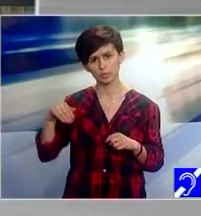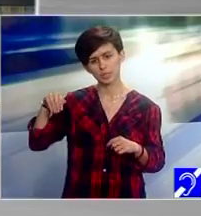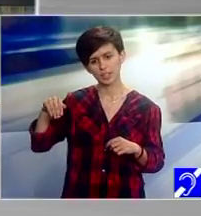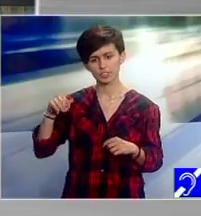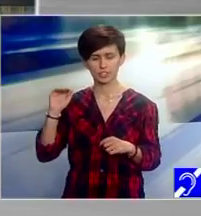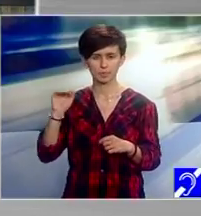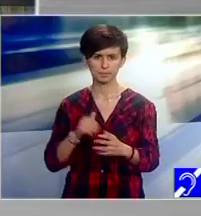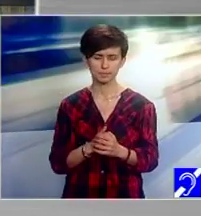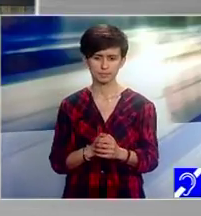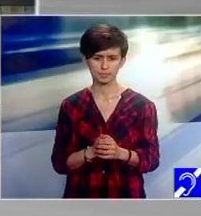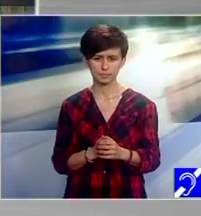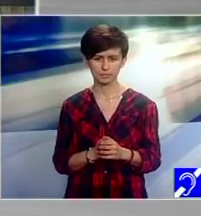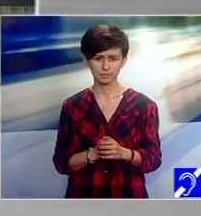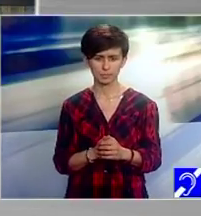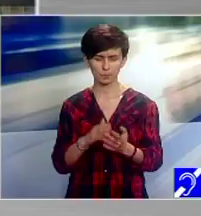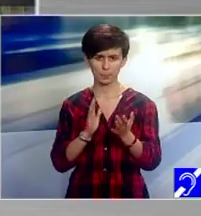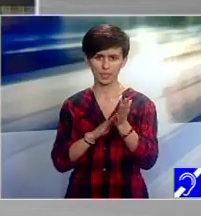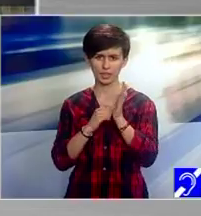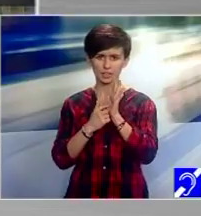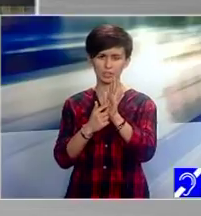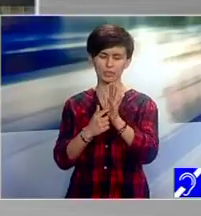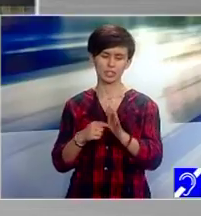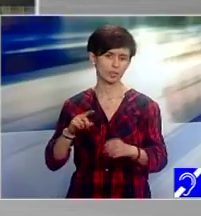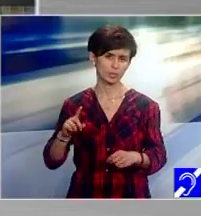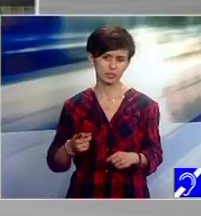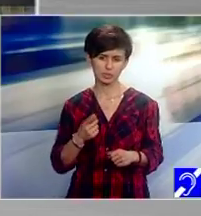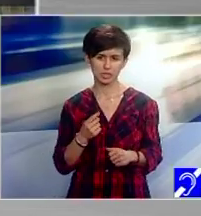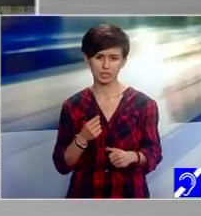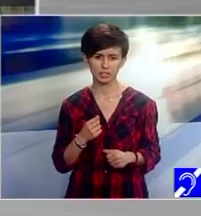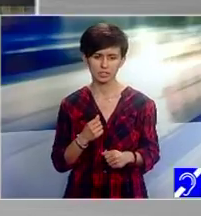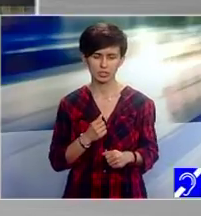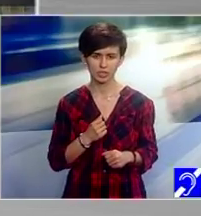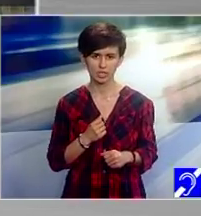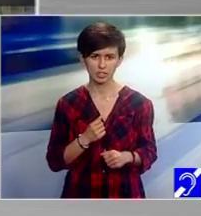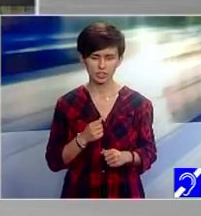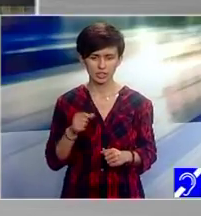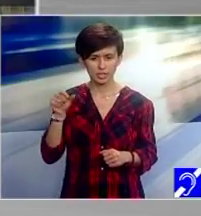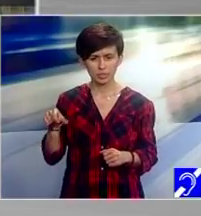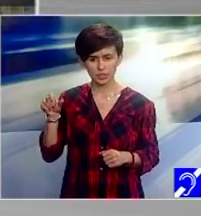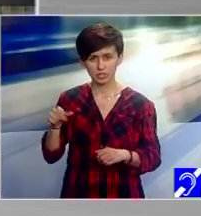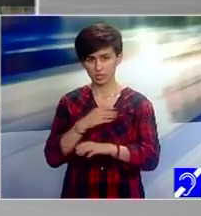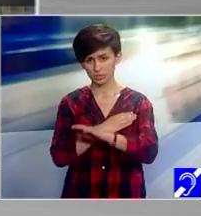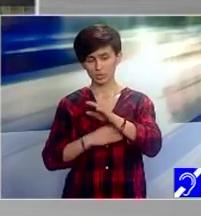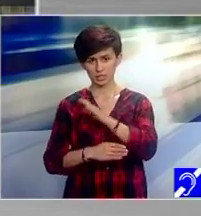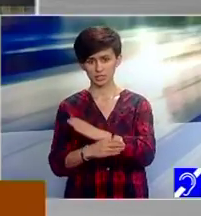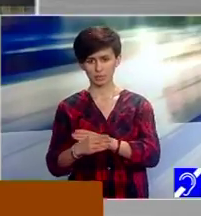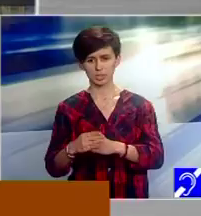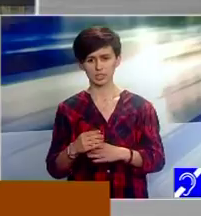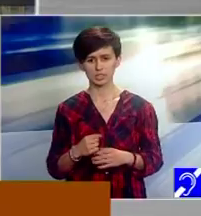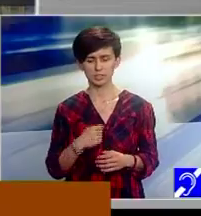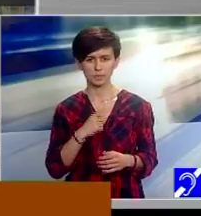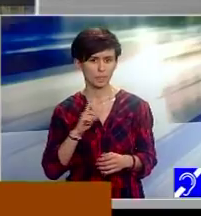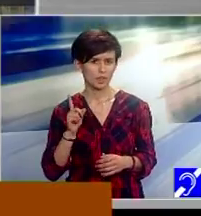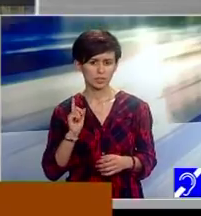scurtă. Dovada a posibilităților și că și persoane cu dizabilități nu trebuie